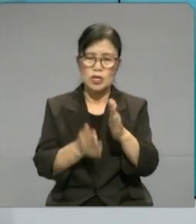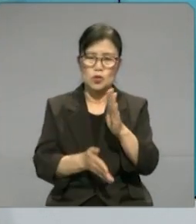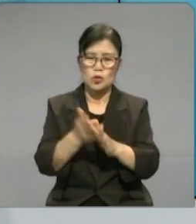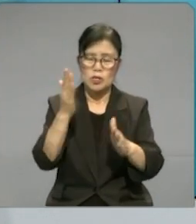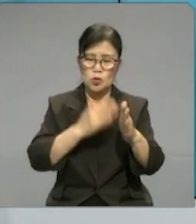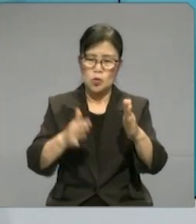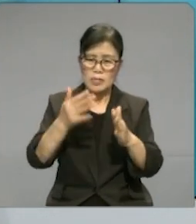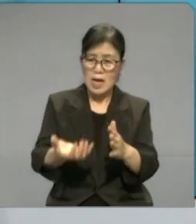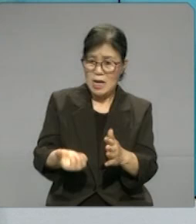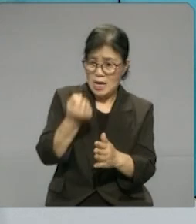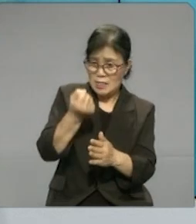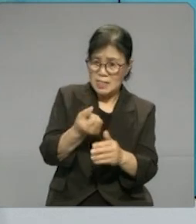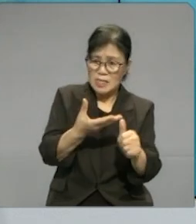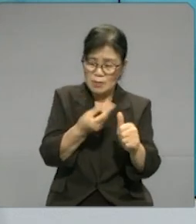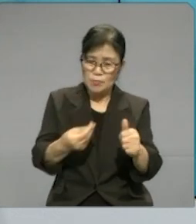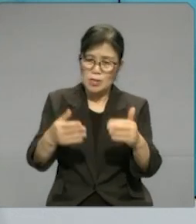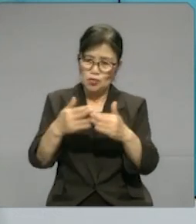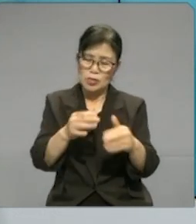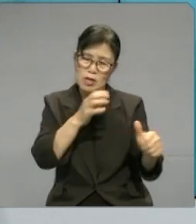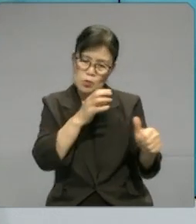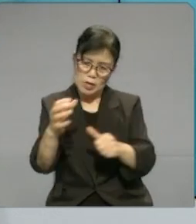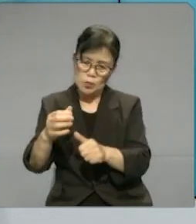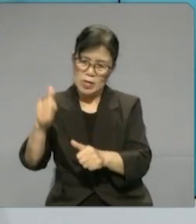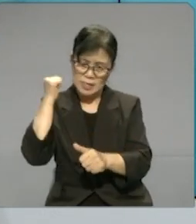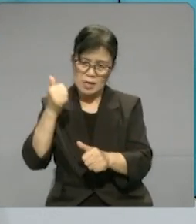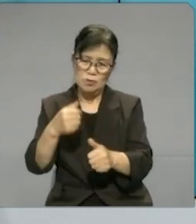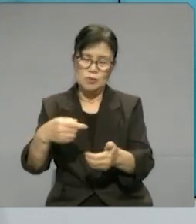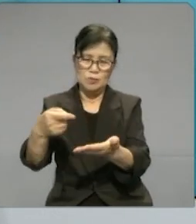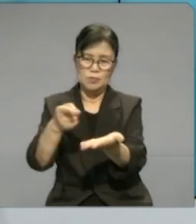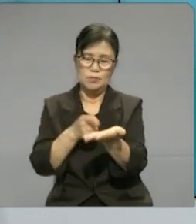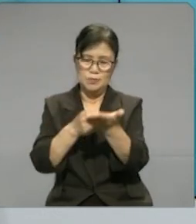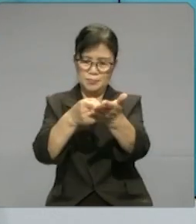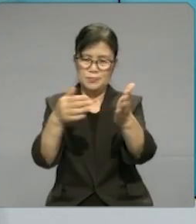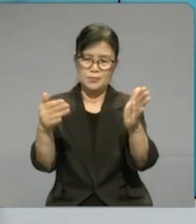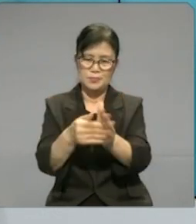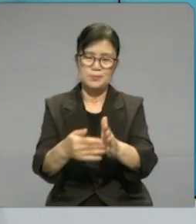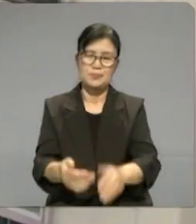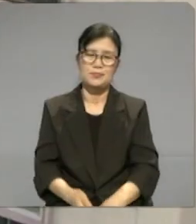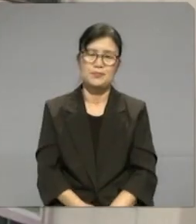임대주택을 활용하자는 제안이 나왔습니다 윤종화